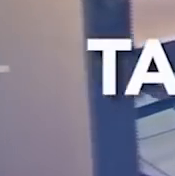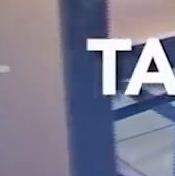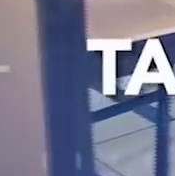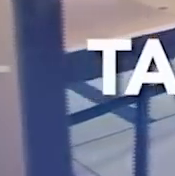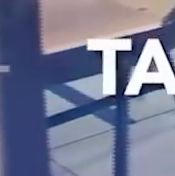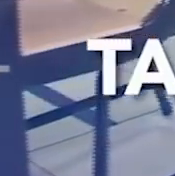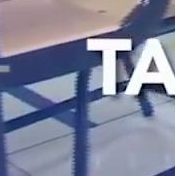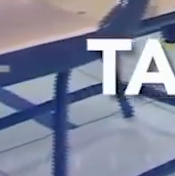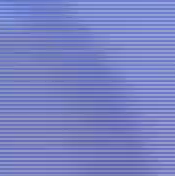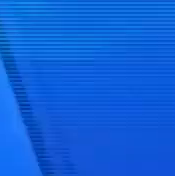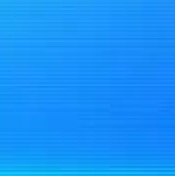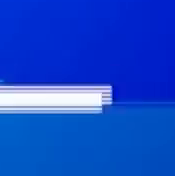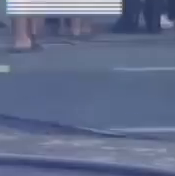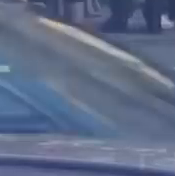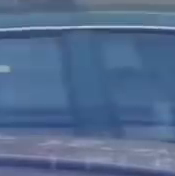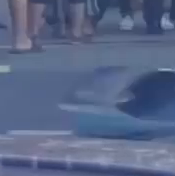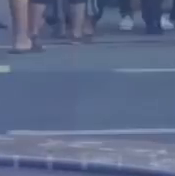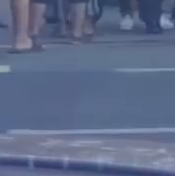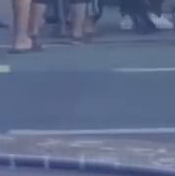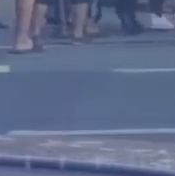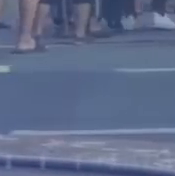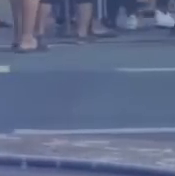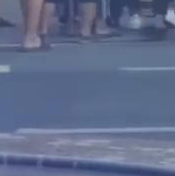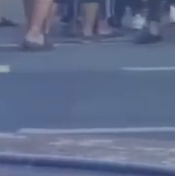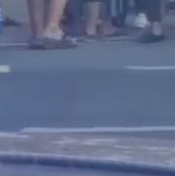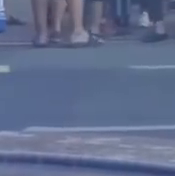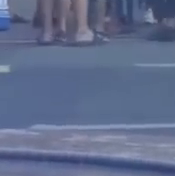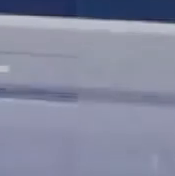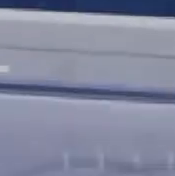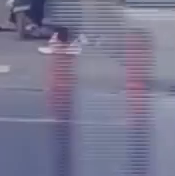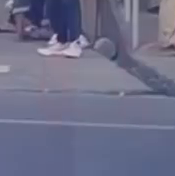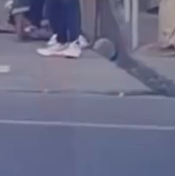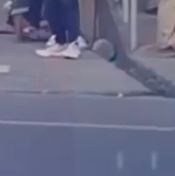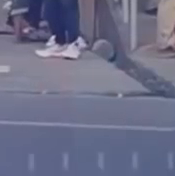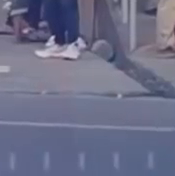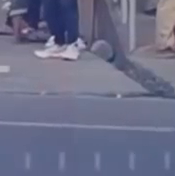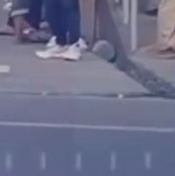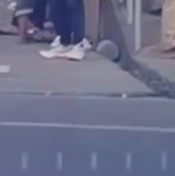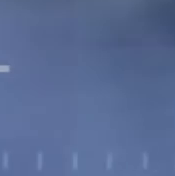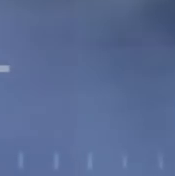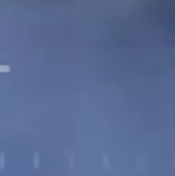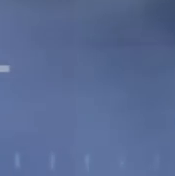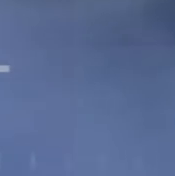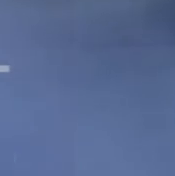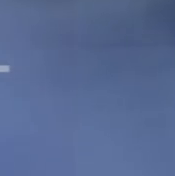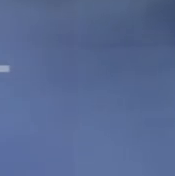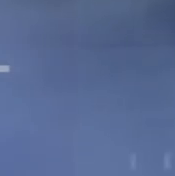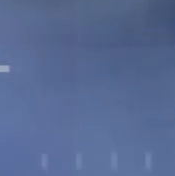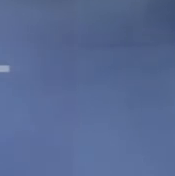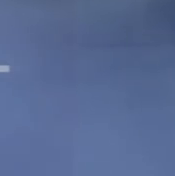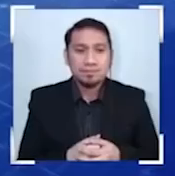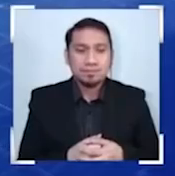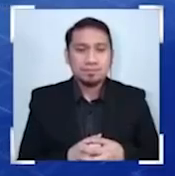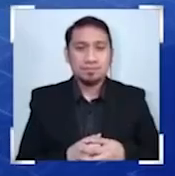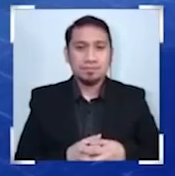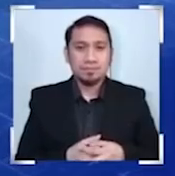ng mag-tuition hike. Pag-ibig, may good news kagnay sa interes o tubo sa kanilang mga miyembro,